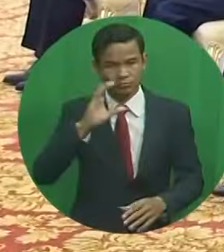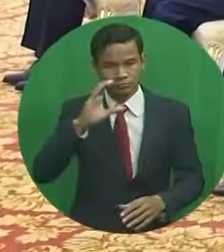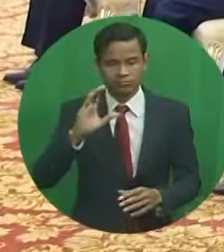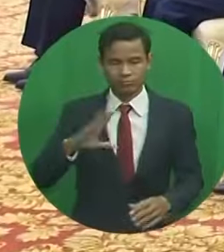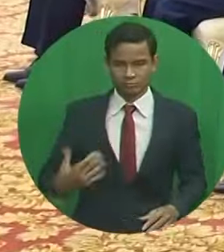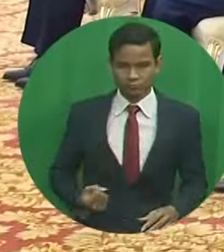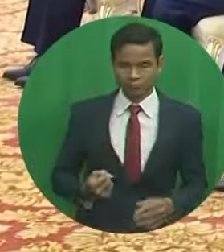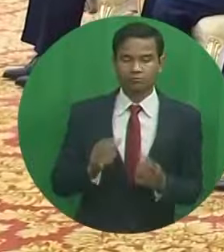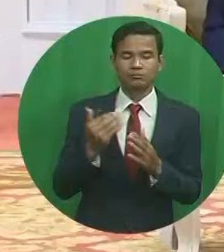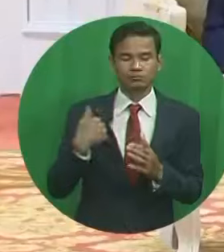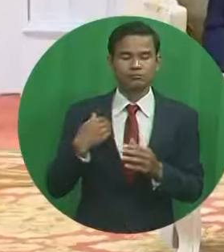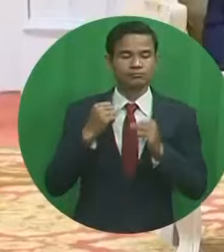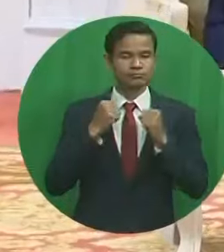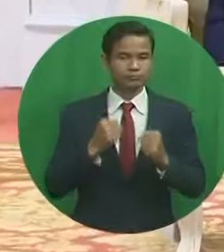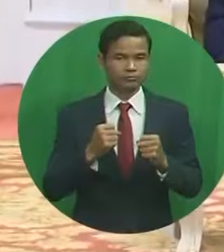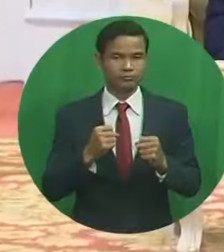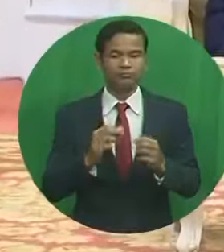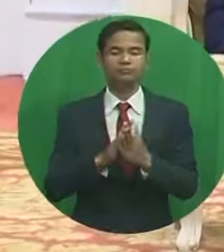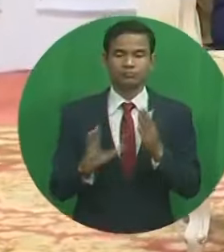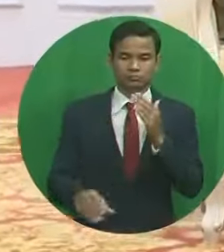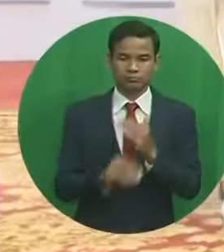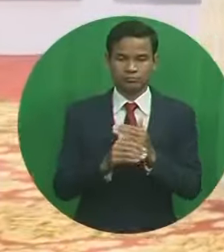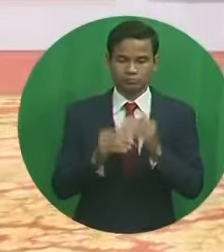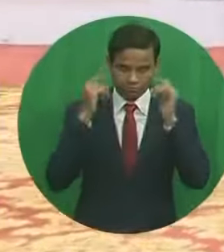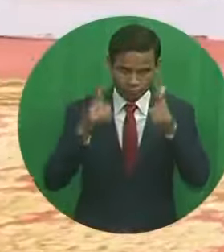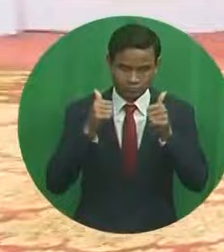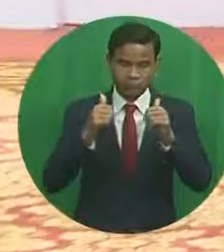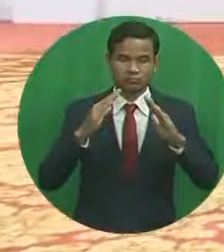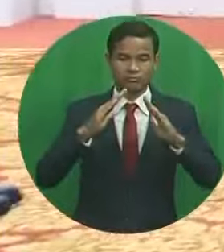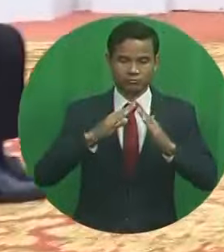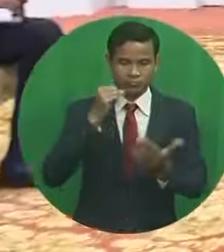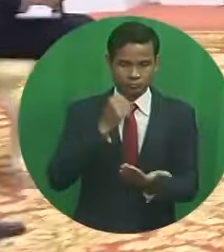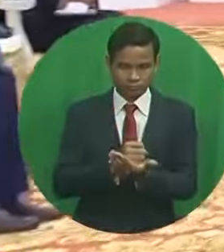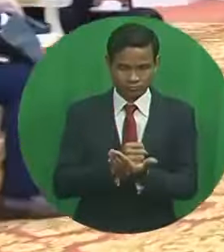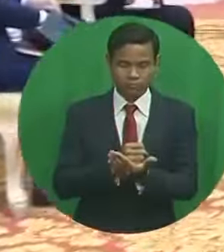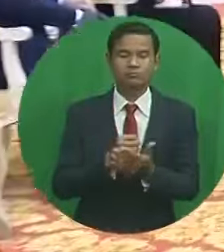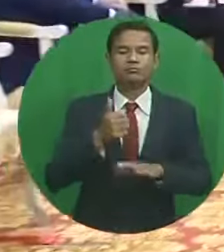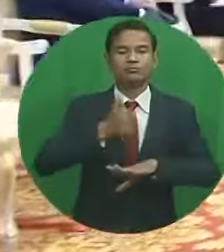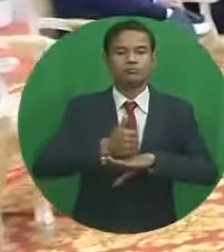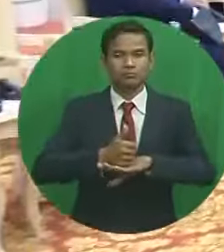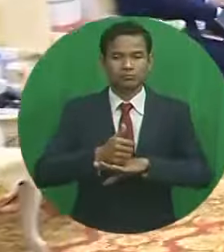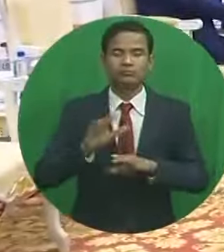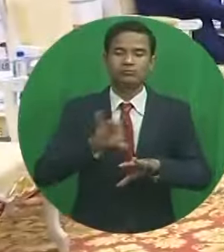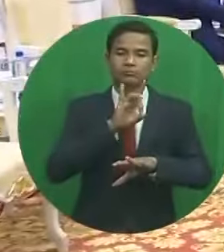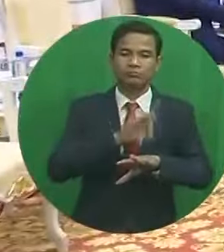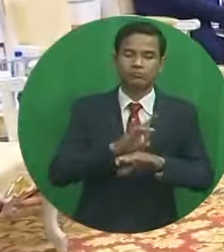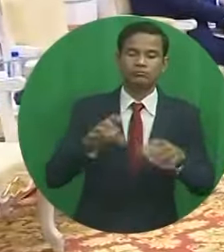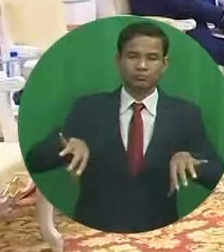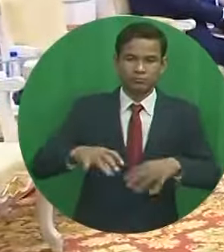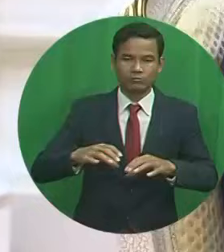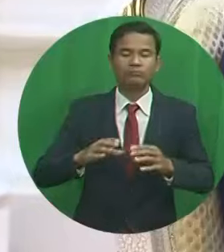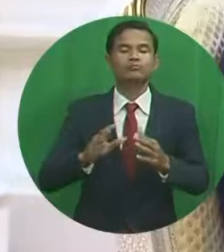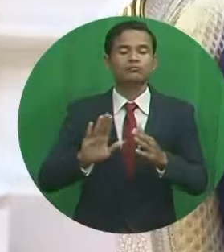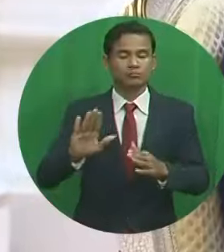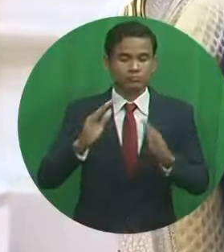ម្ពុជាឲ្យកាន់តែរឹងមាំបន្ថែមលើនេះឯកឧត្តមឯកអគ្គរដ្ឋទូតក៏បានបញ្ជាក់ថាក្នុងបេសកកម្មការទូតរប